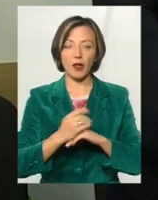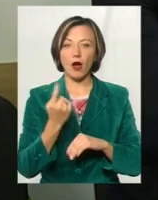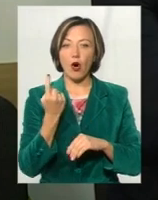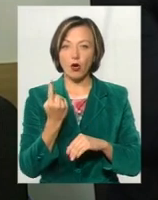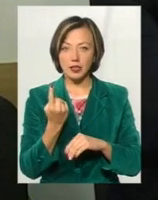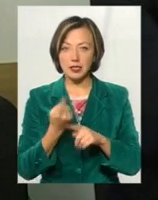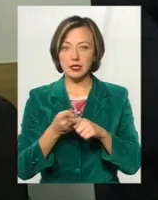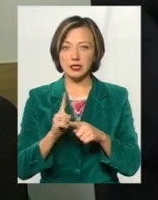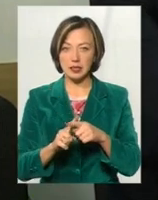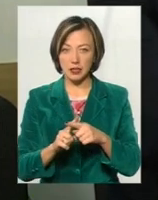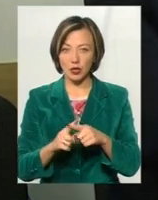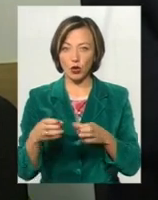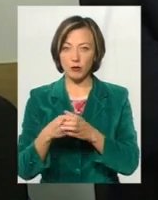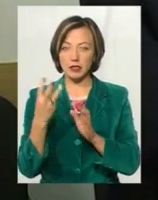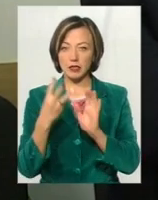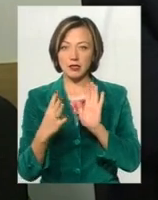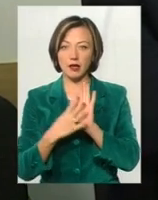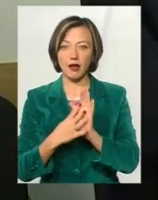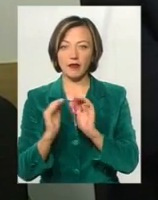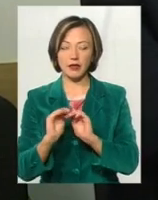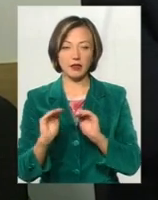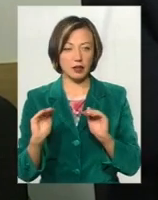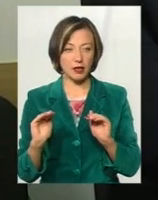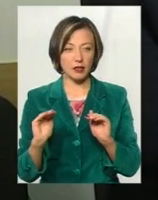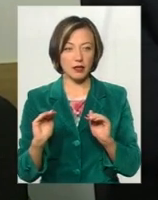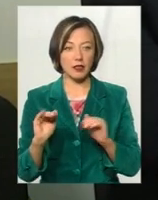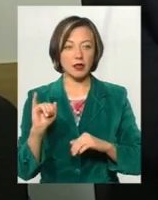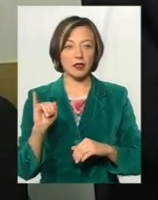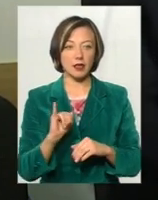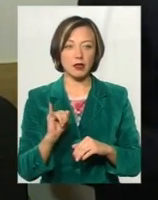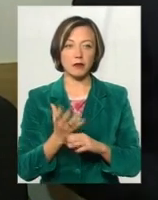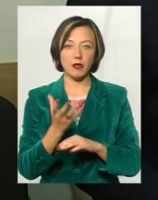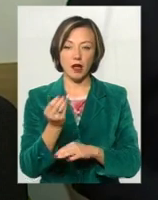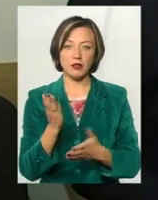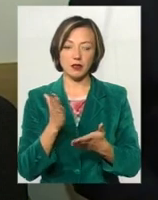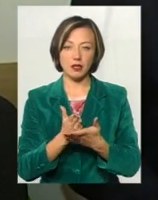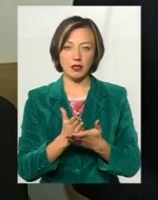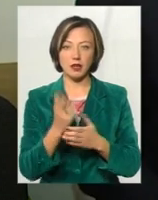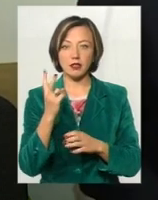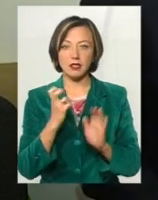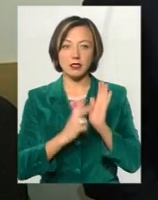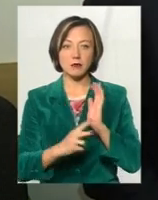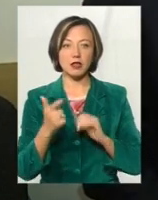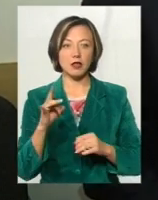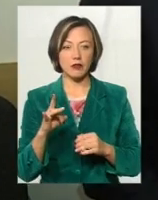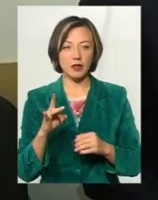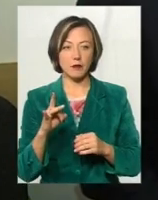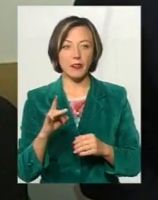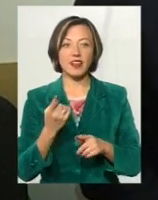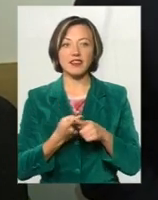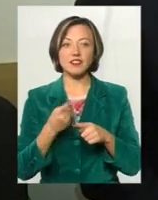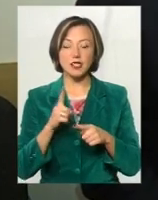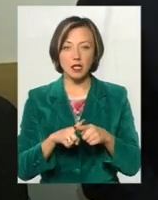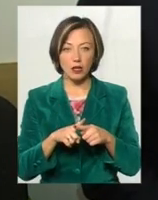цій комерційній групі 39 дітей, ось, і плата становить там 270 гривень. В